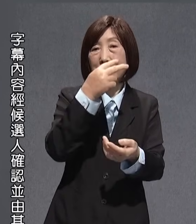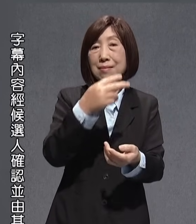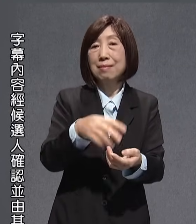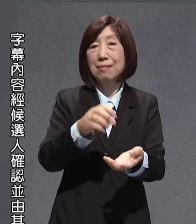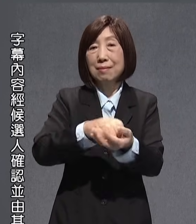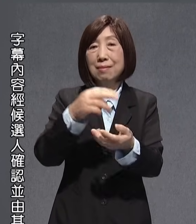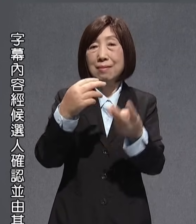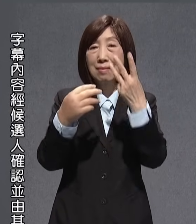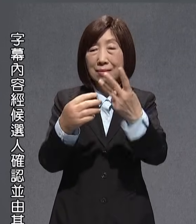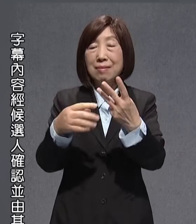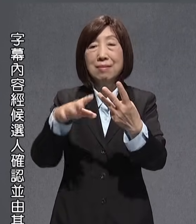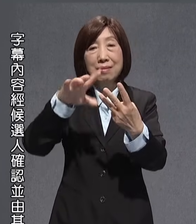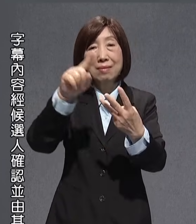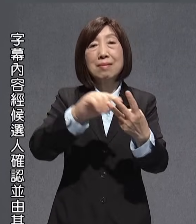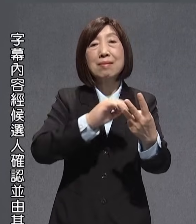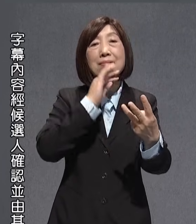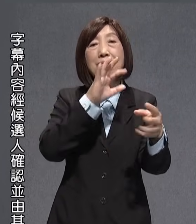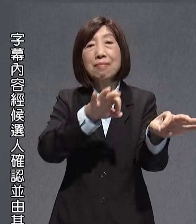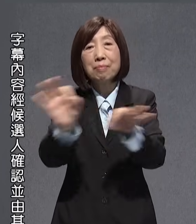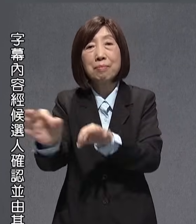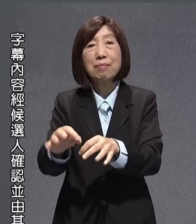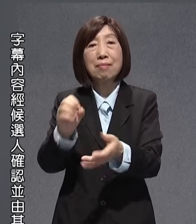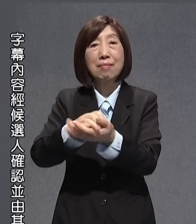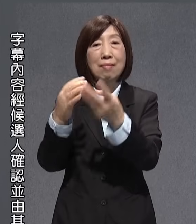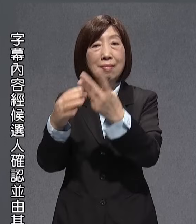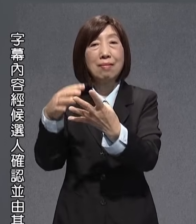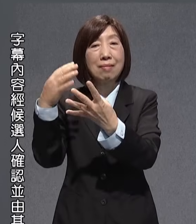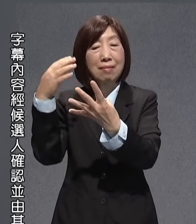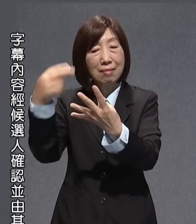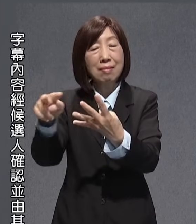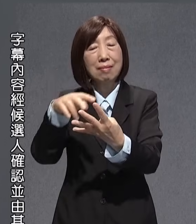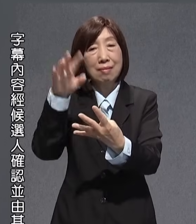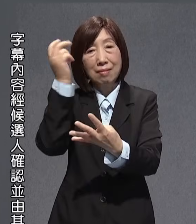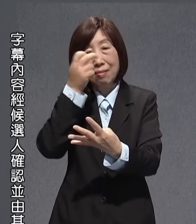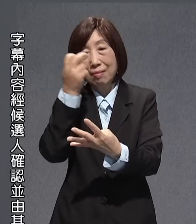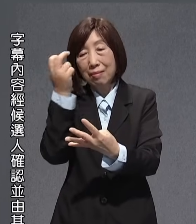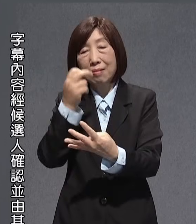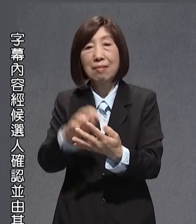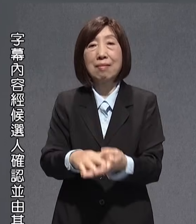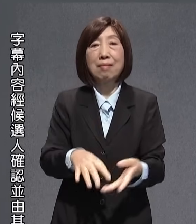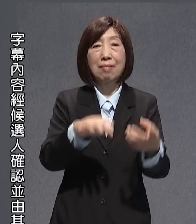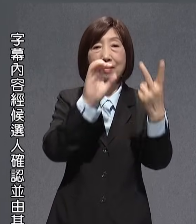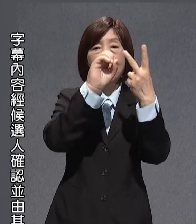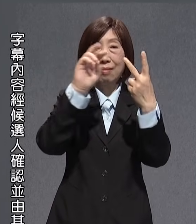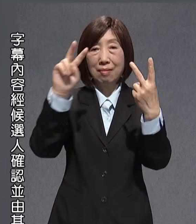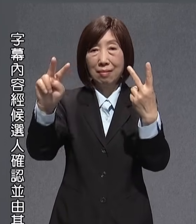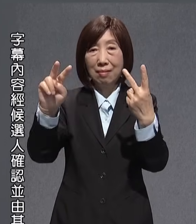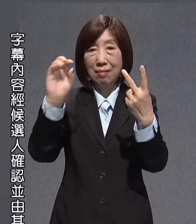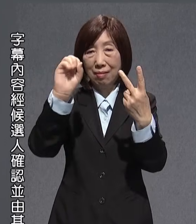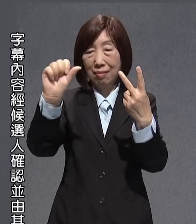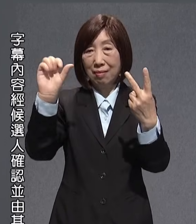的核四尽速提前再决定下一步。目前